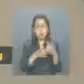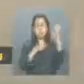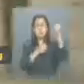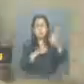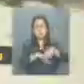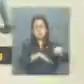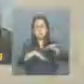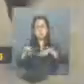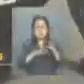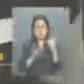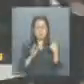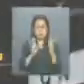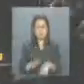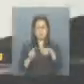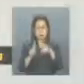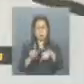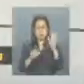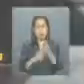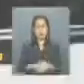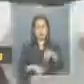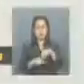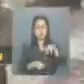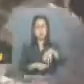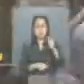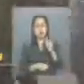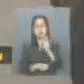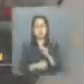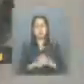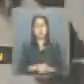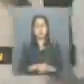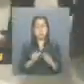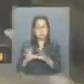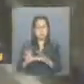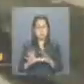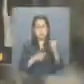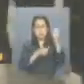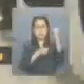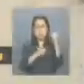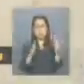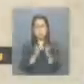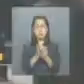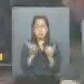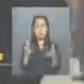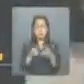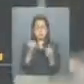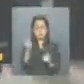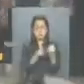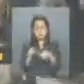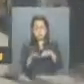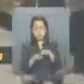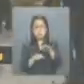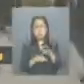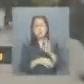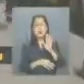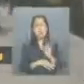พันคนในย่านอาบีนของกรุงดามัสกัสที่เคลื่อนขบวนไปพร้อมๆกับรถของคณะผู้สังเกตการจากองค์การสหประชาชาติห